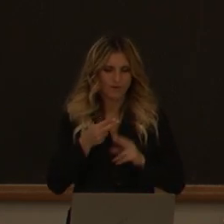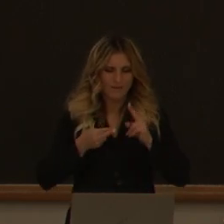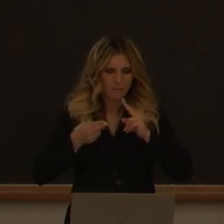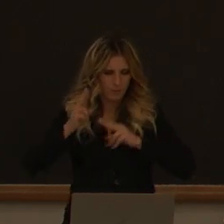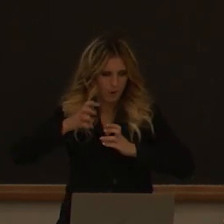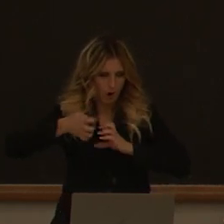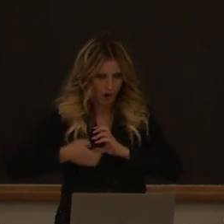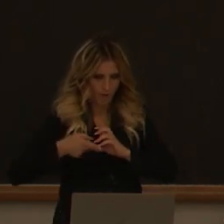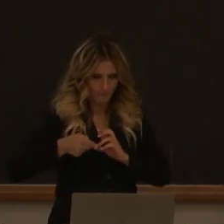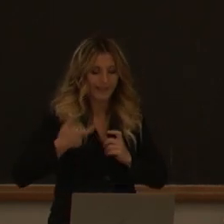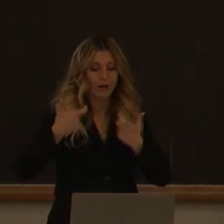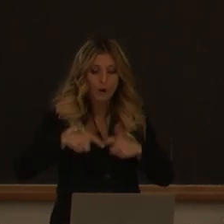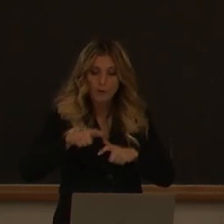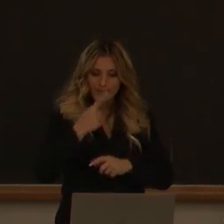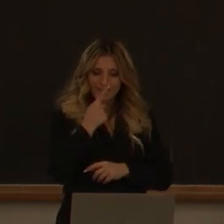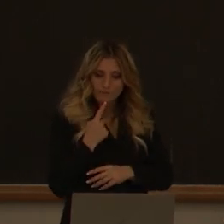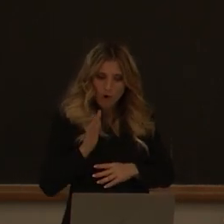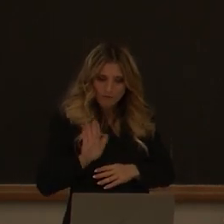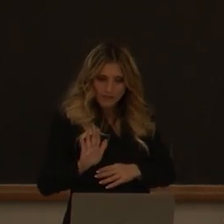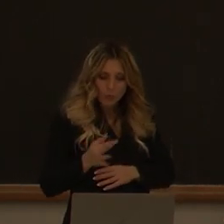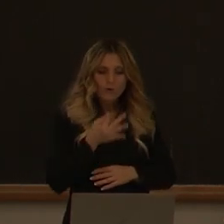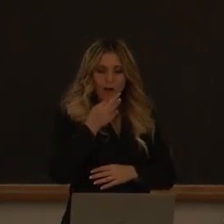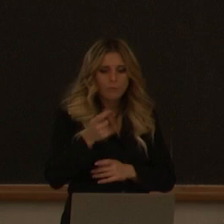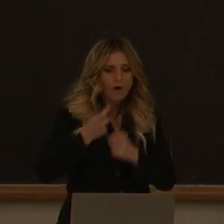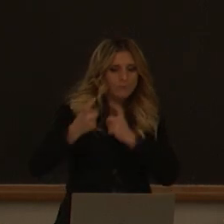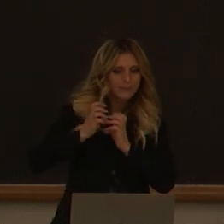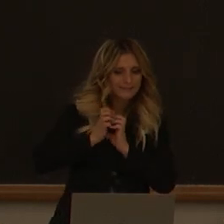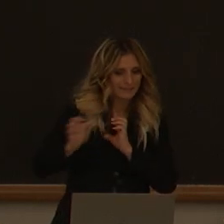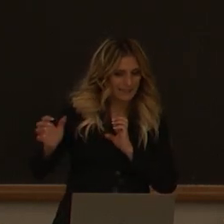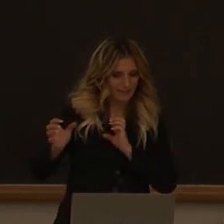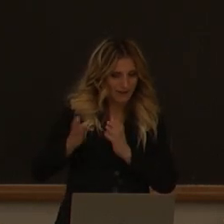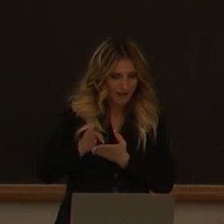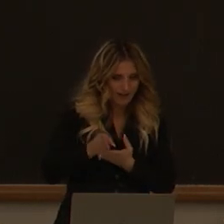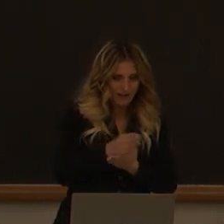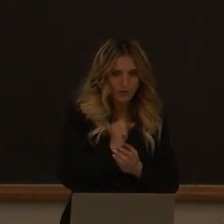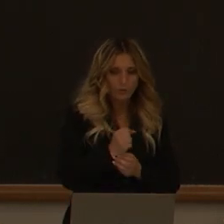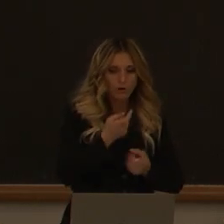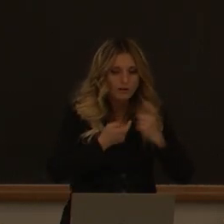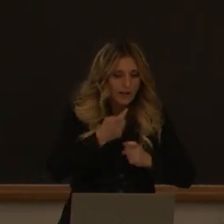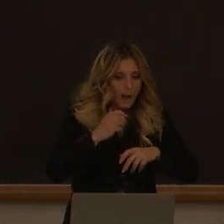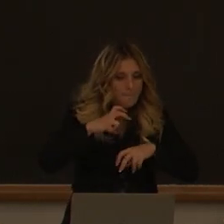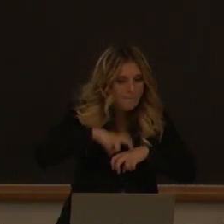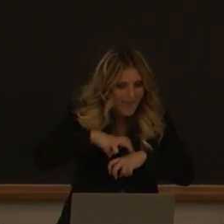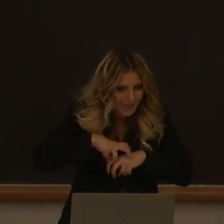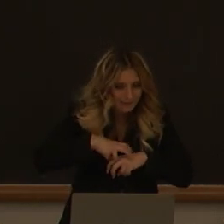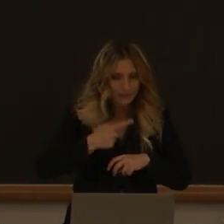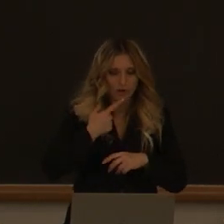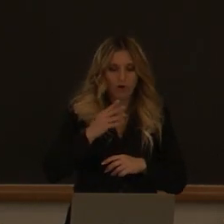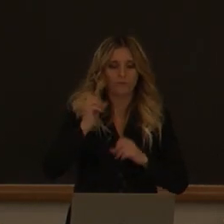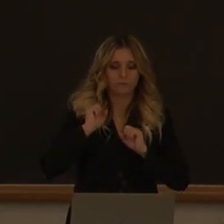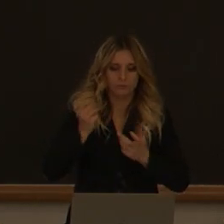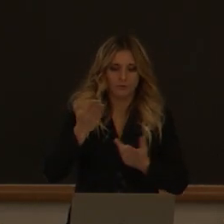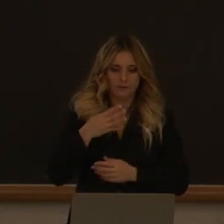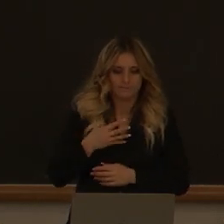l'esperto microbiologo può avere diverse derivazioni. Può essere di derivazione medica, quindi abbiamo, diciamo, una